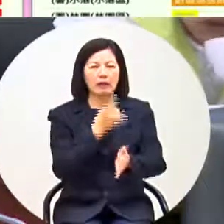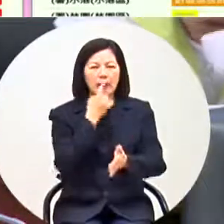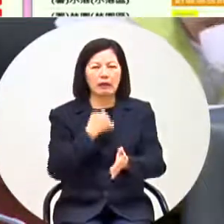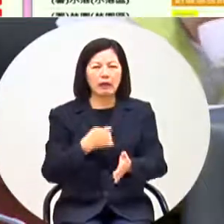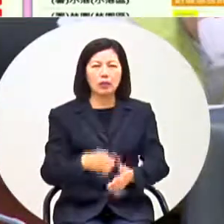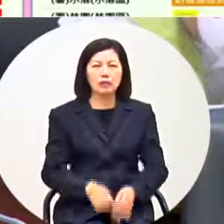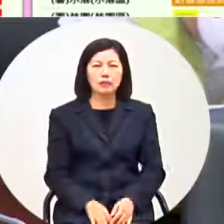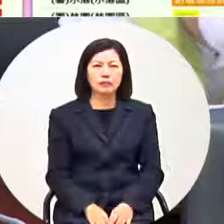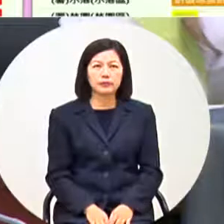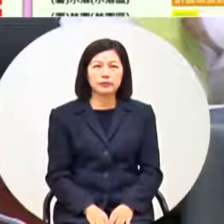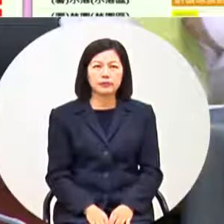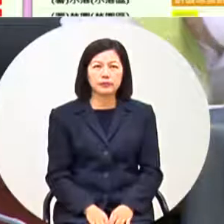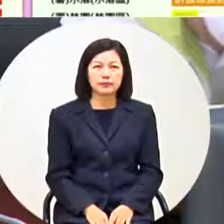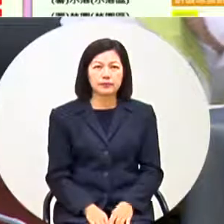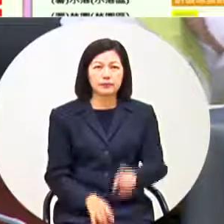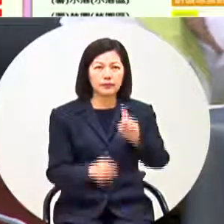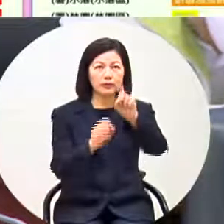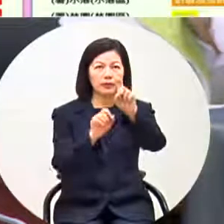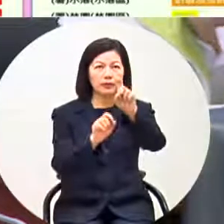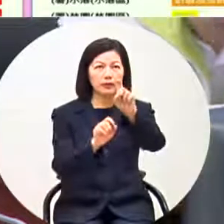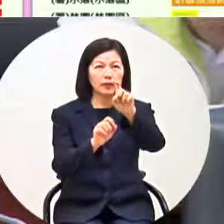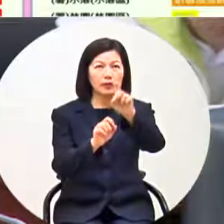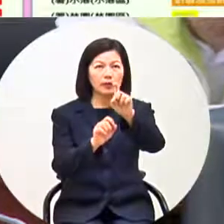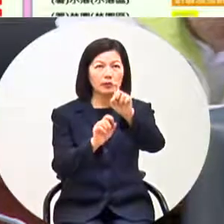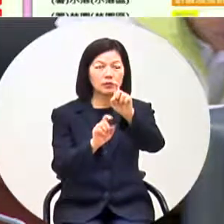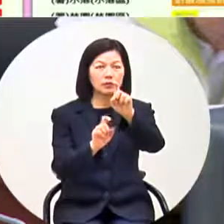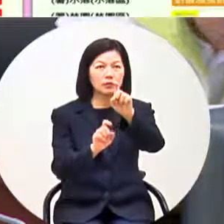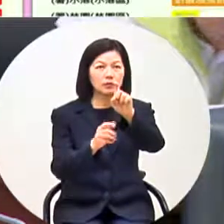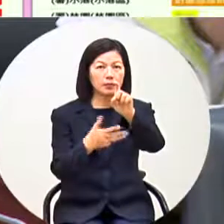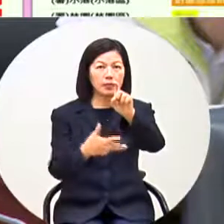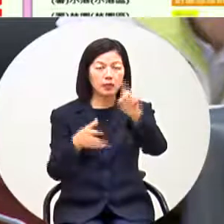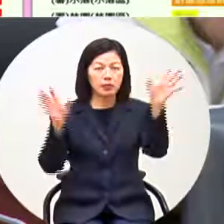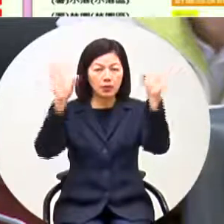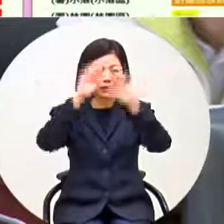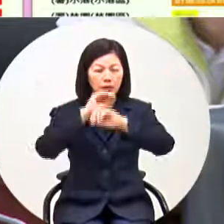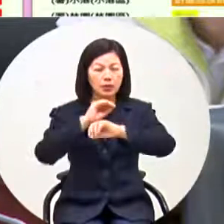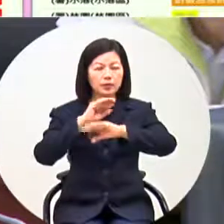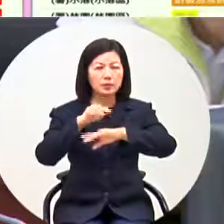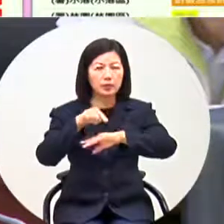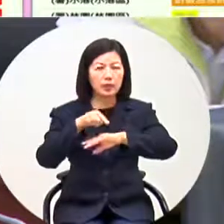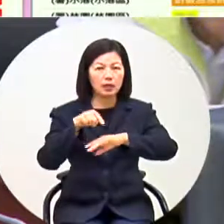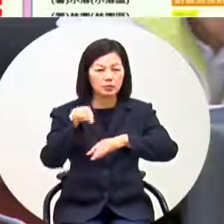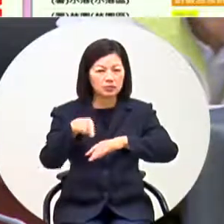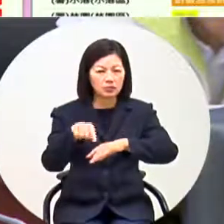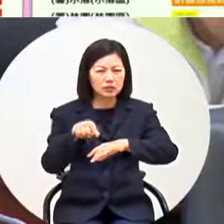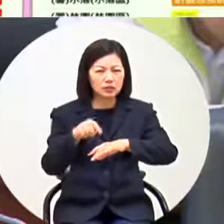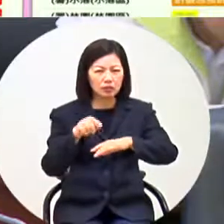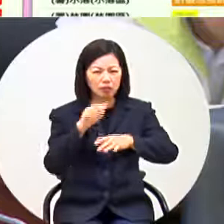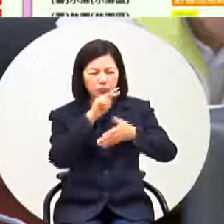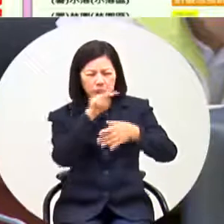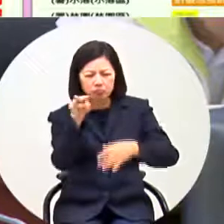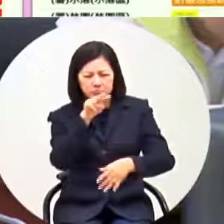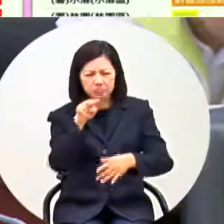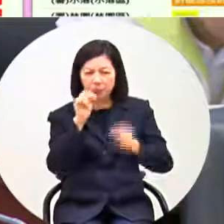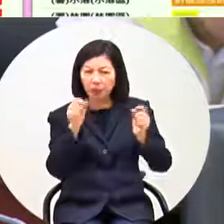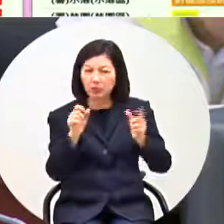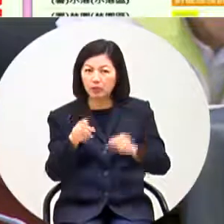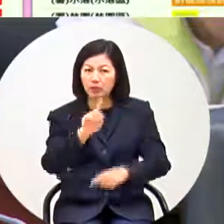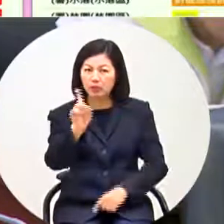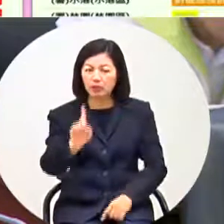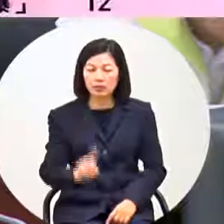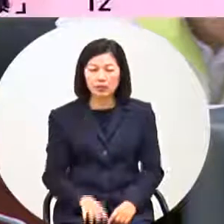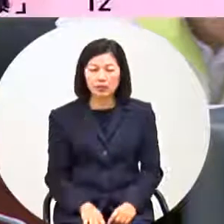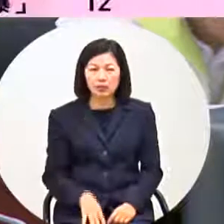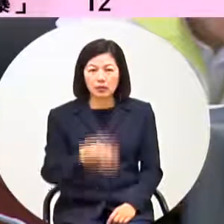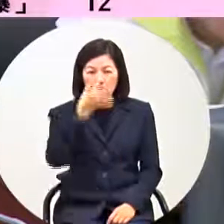10月18号半夜12点多哦，你看就有差别了哦。你看我们凤山还是照常红爆了，还